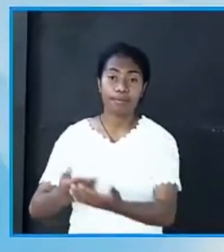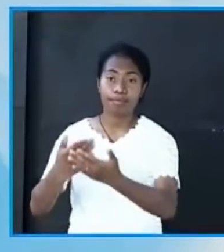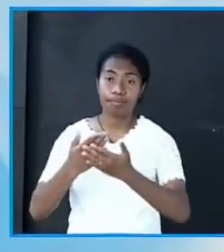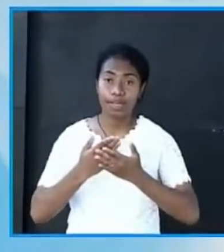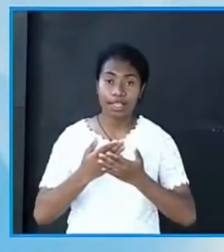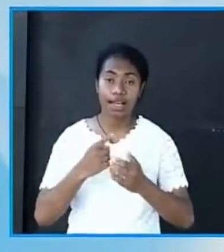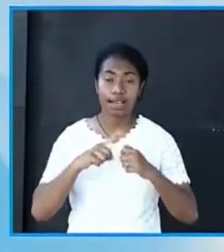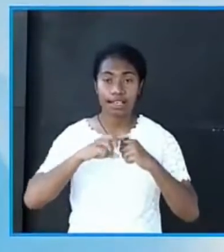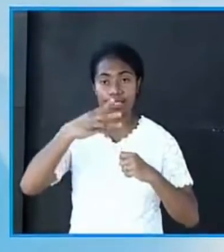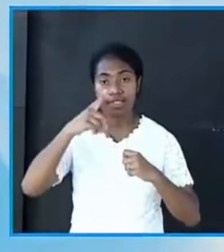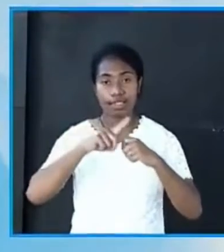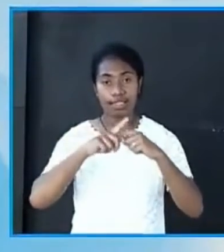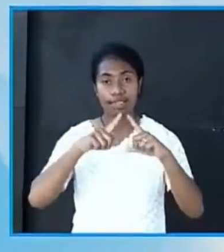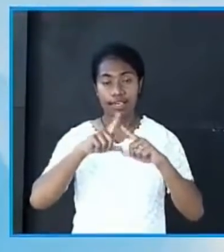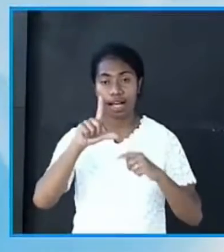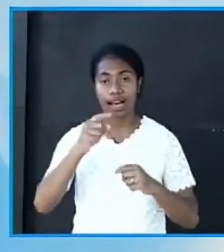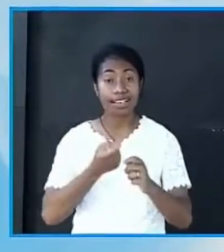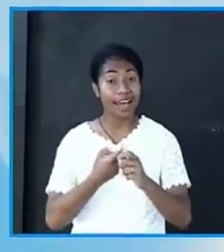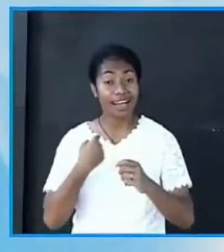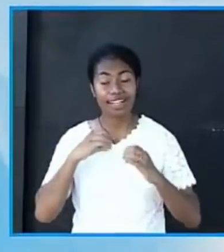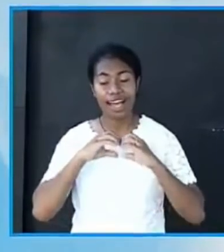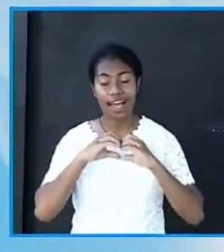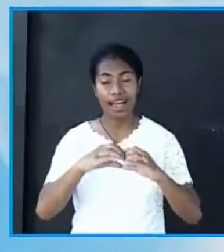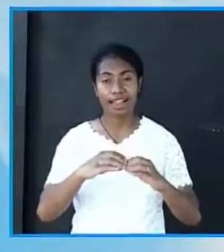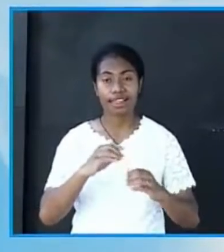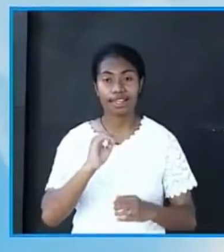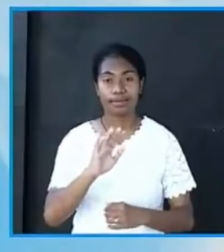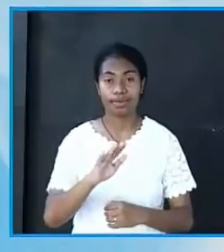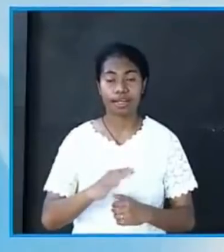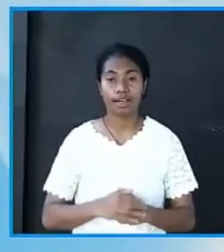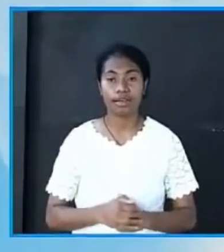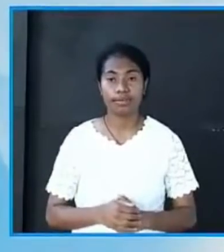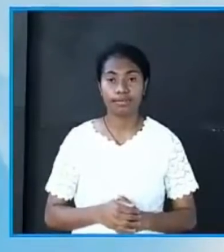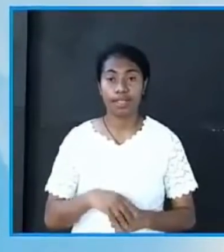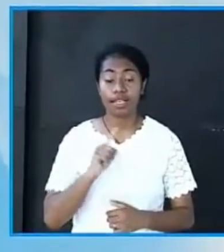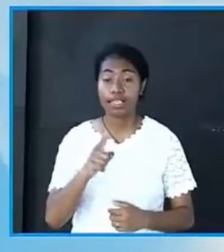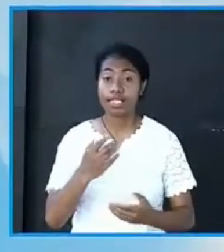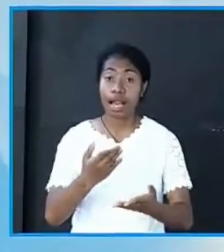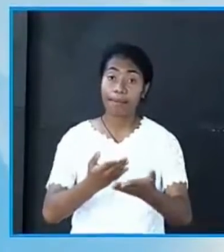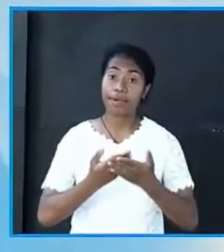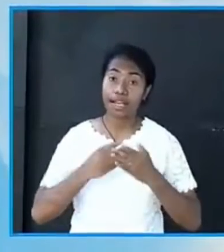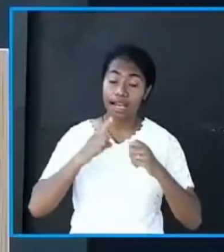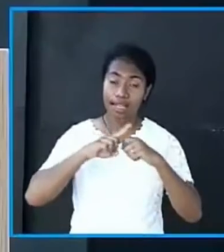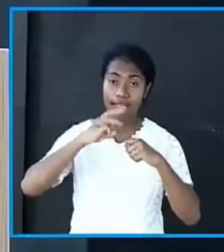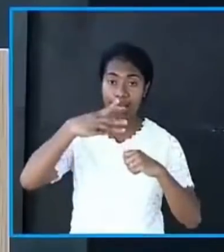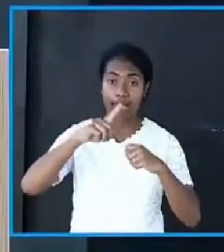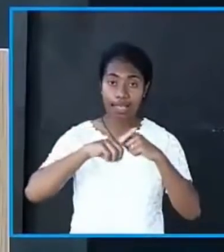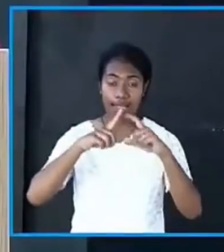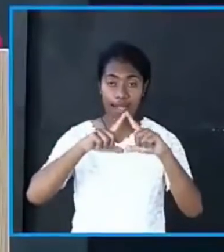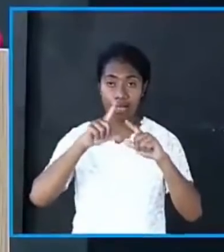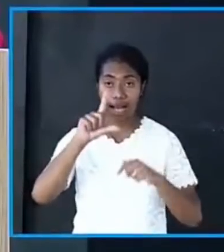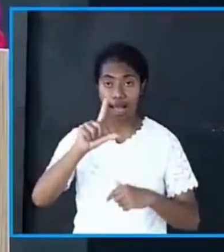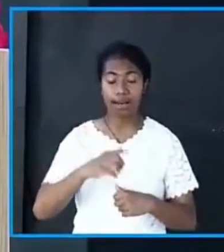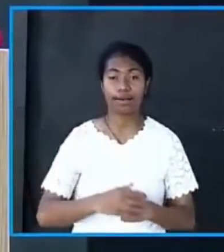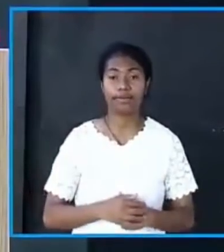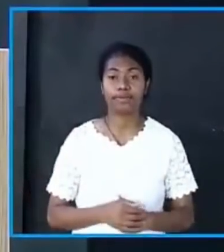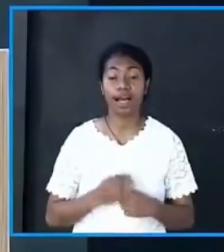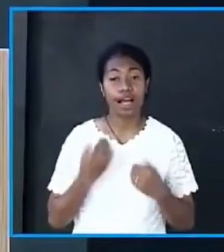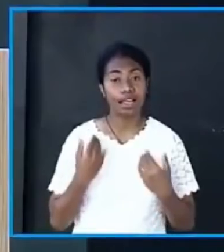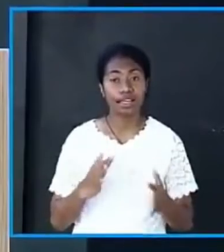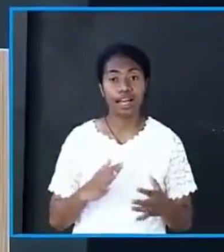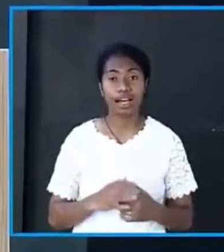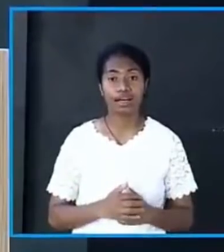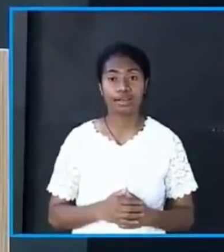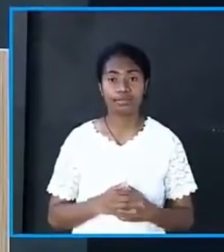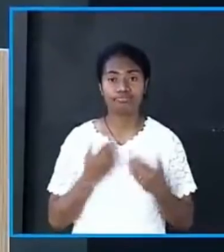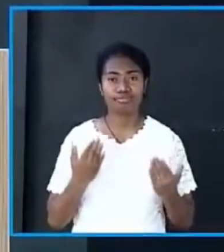kekekalan dalam hati mereka dia brikan kekekalan Hai nah